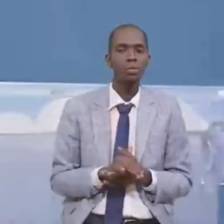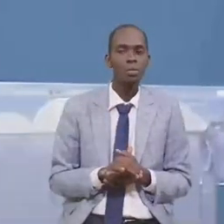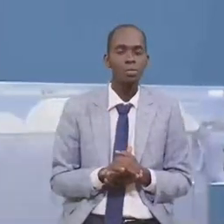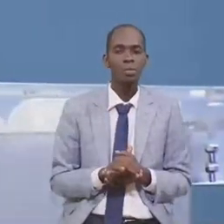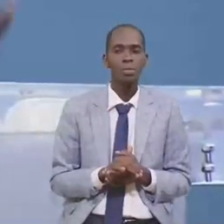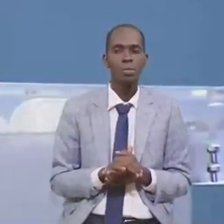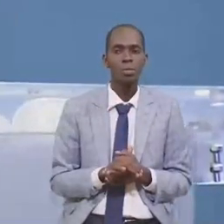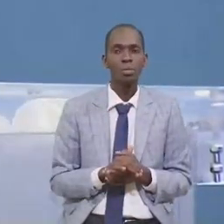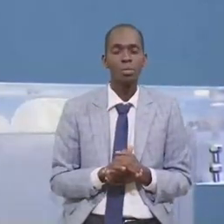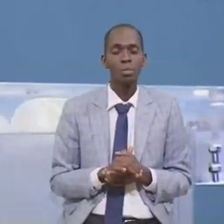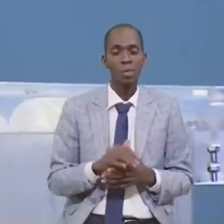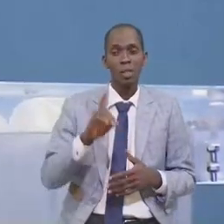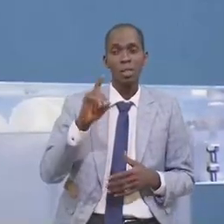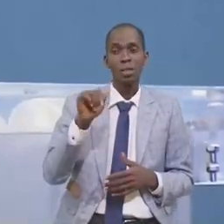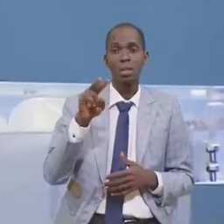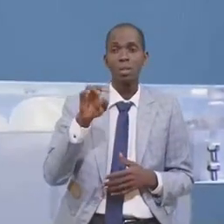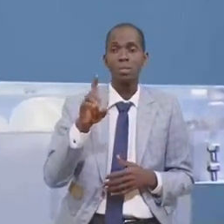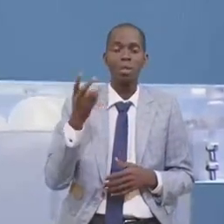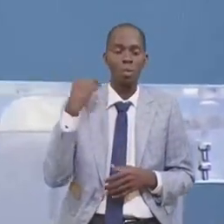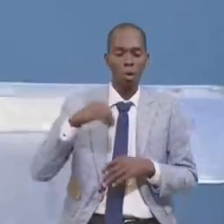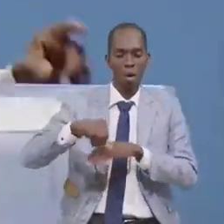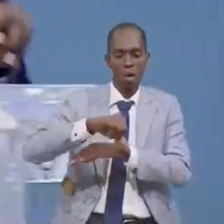Il a été oint.